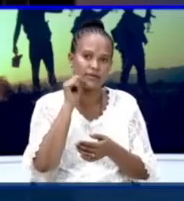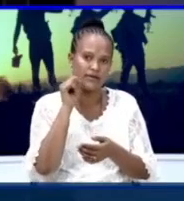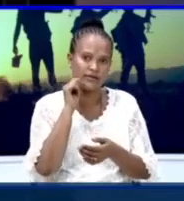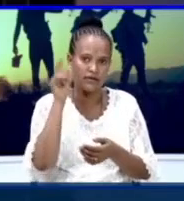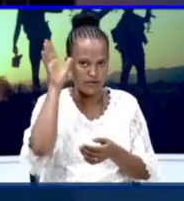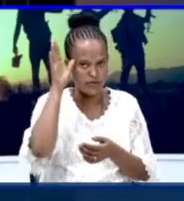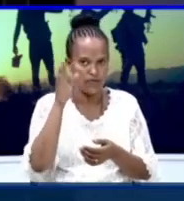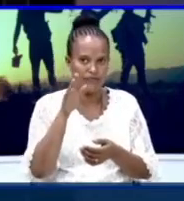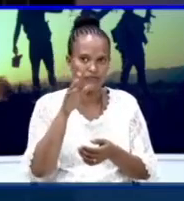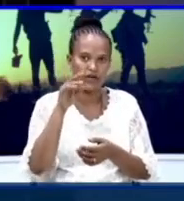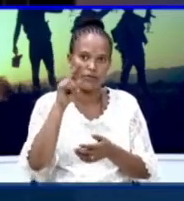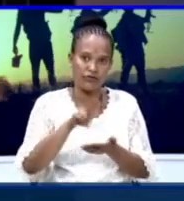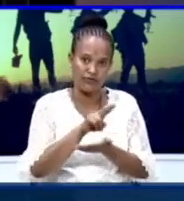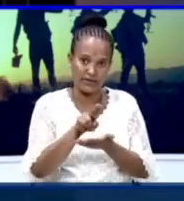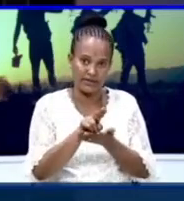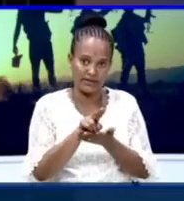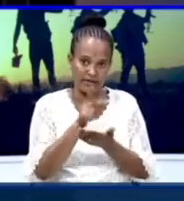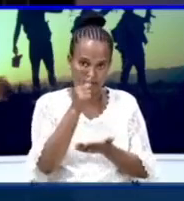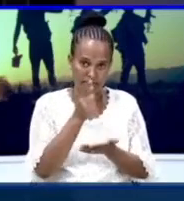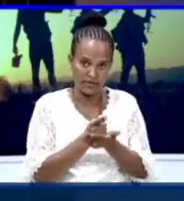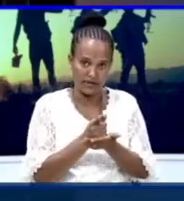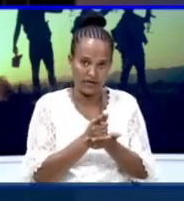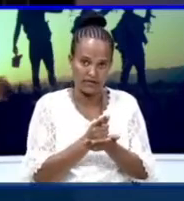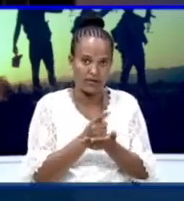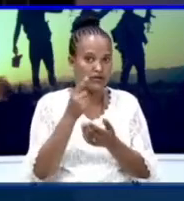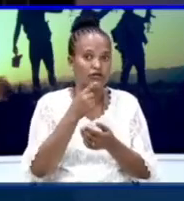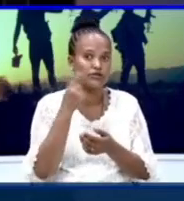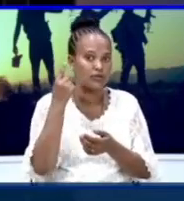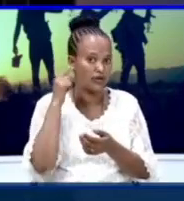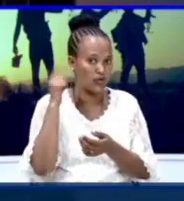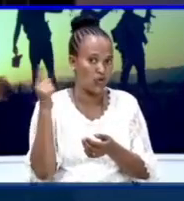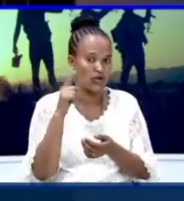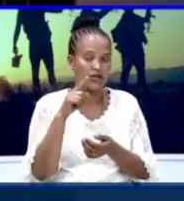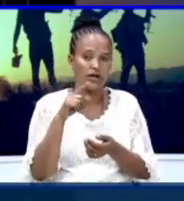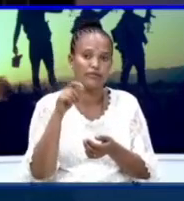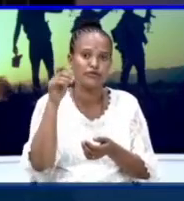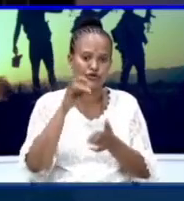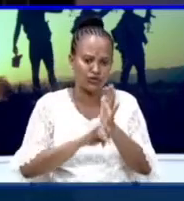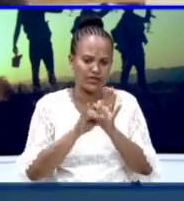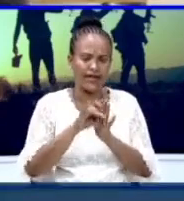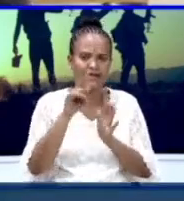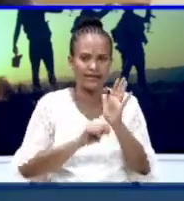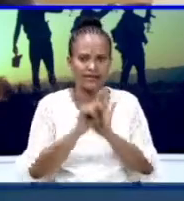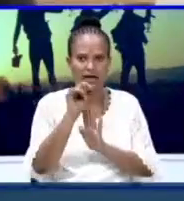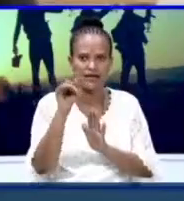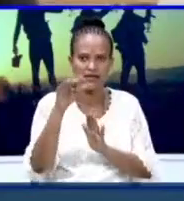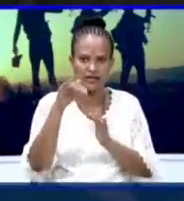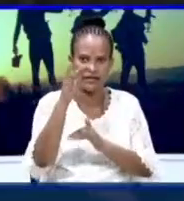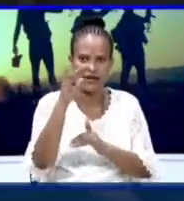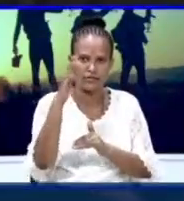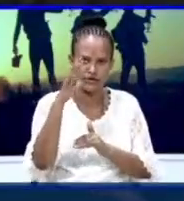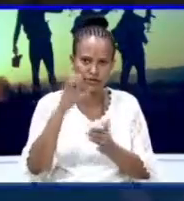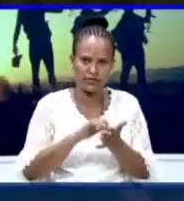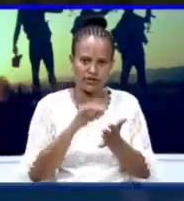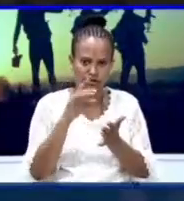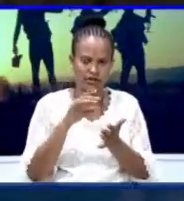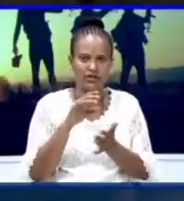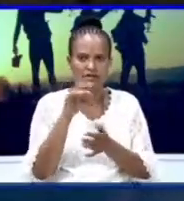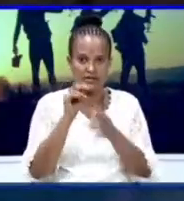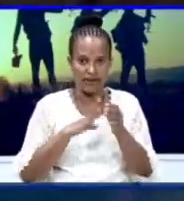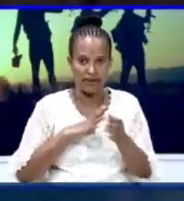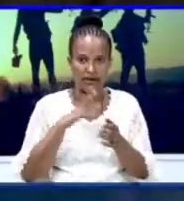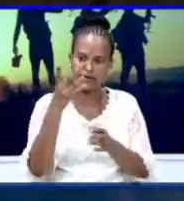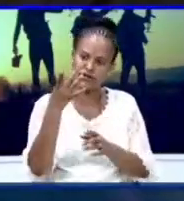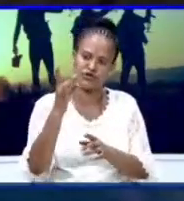ስታንፎርድ ዩኒቨርሲቲ ኣብ ስነ ስርዓት ምረቓ ብዘስምዐቶ ዘረባ ኣብ ጀኖሳይድ ትግራይ ልዕሊ 500,000 ሰባት ኣብ